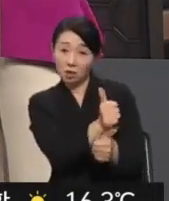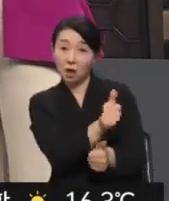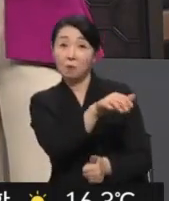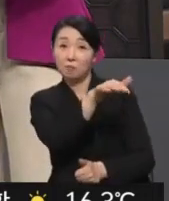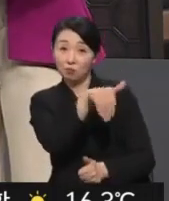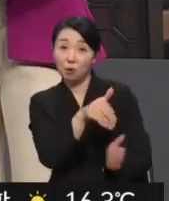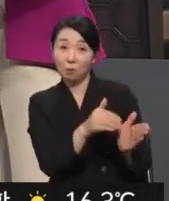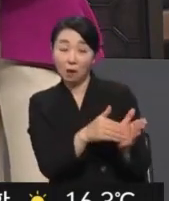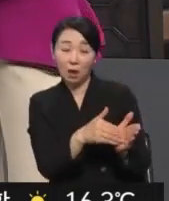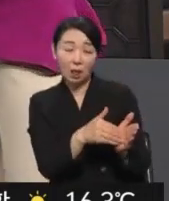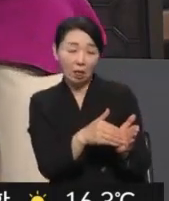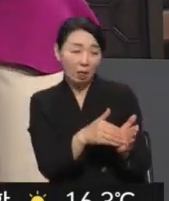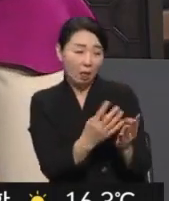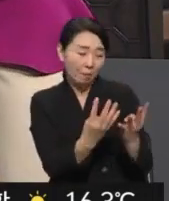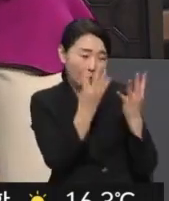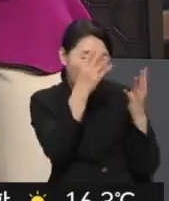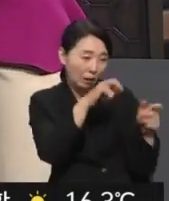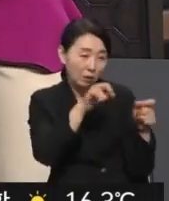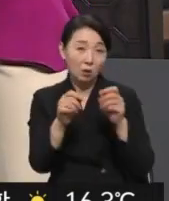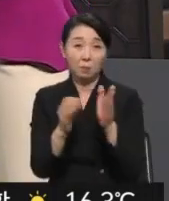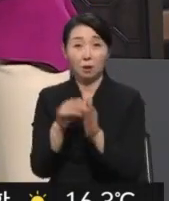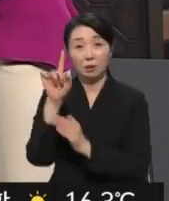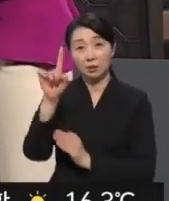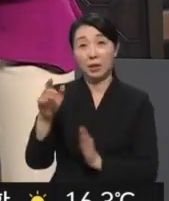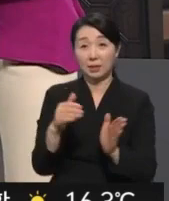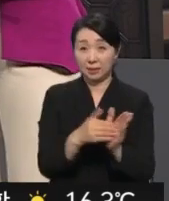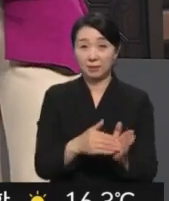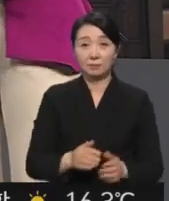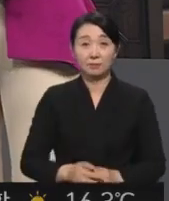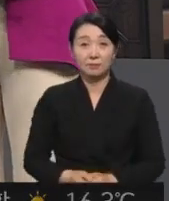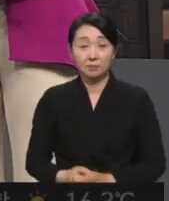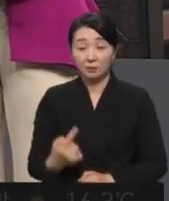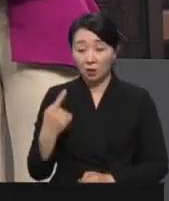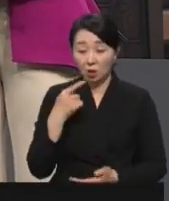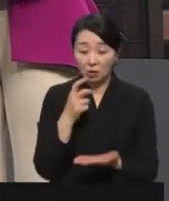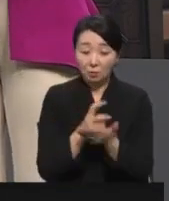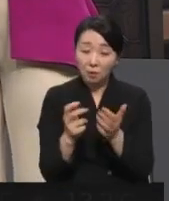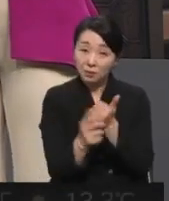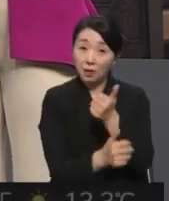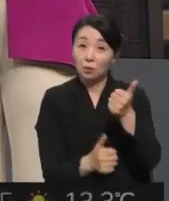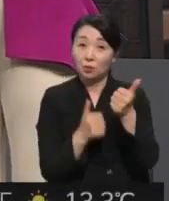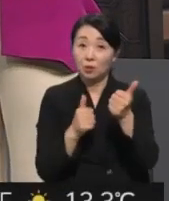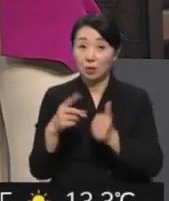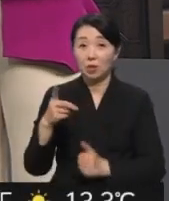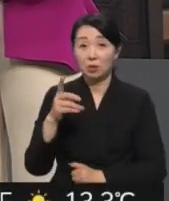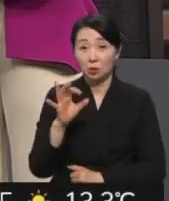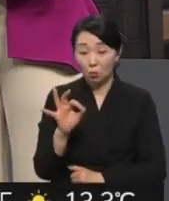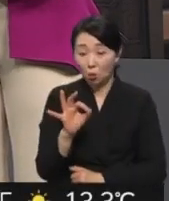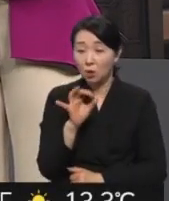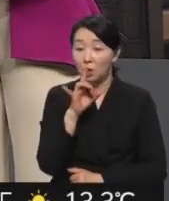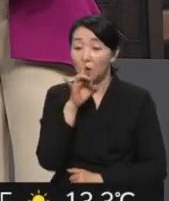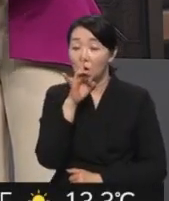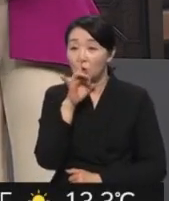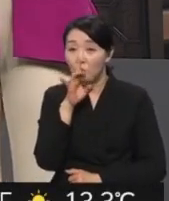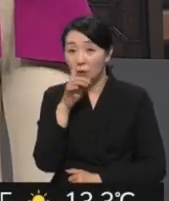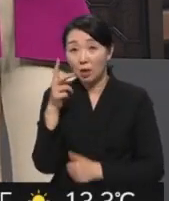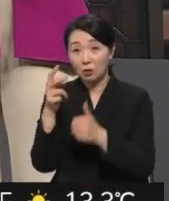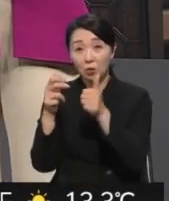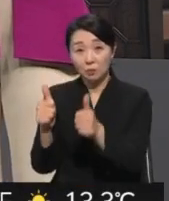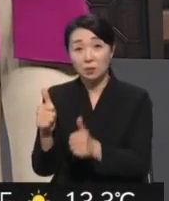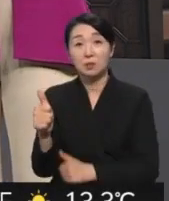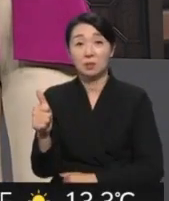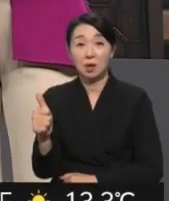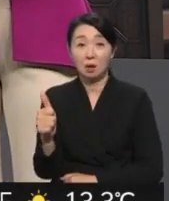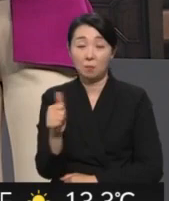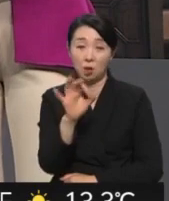한 차례 연기가 돼서 바로 내일까지입니다. 어제 법사위에서는 송경호 서울중앙지검장이 직접 유